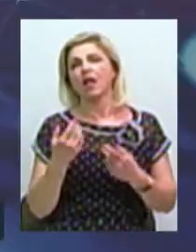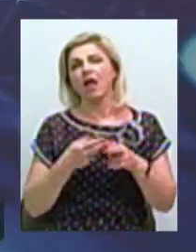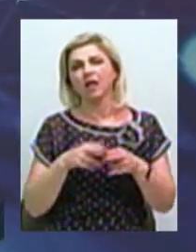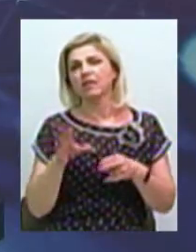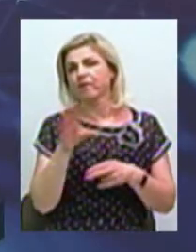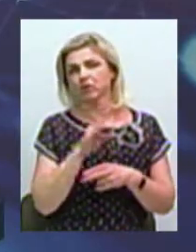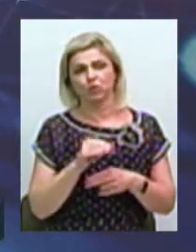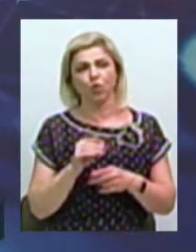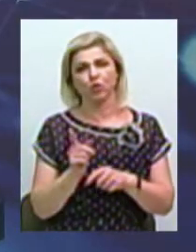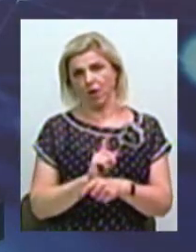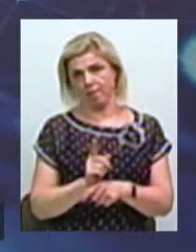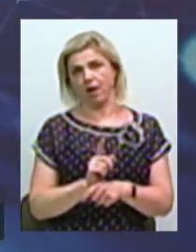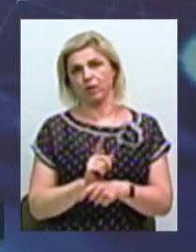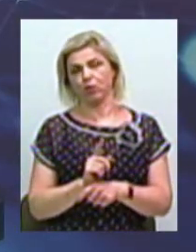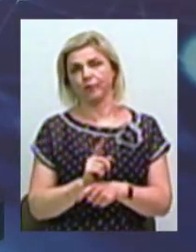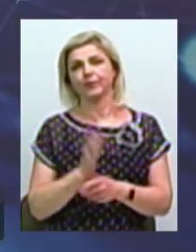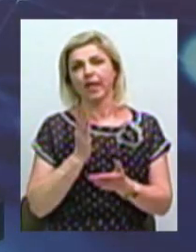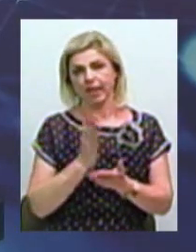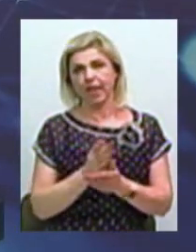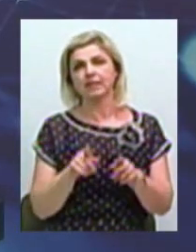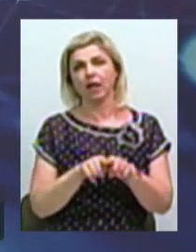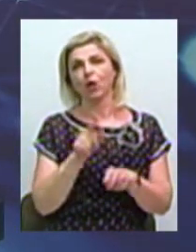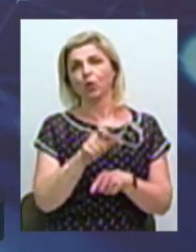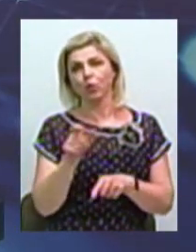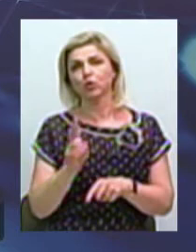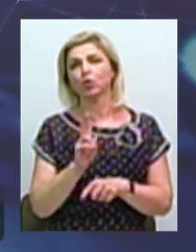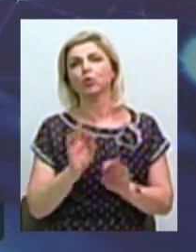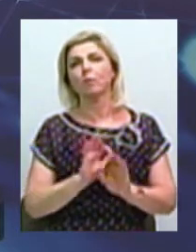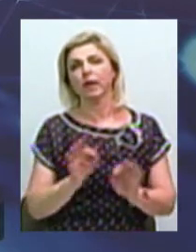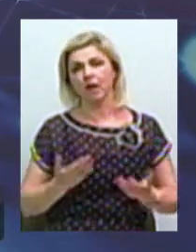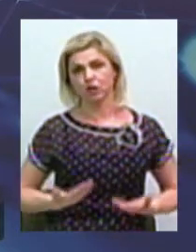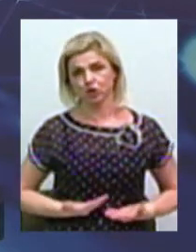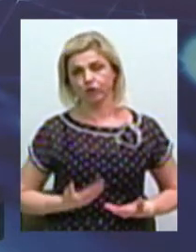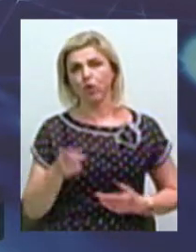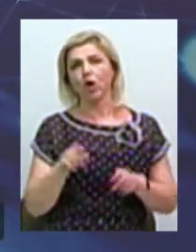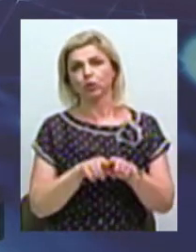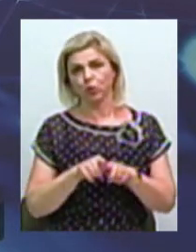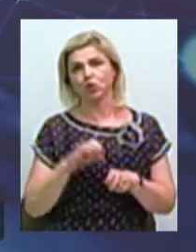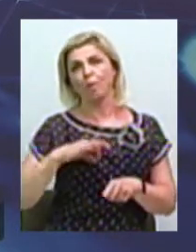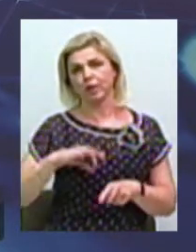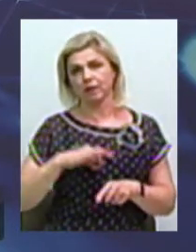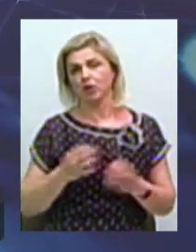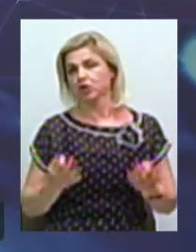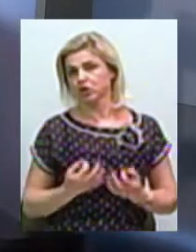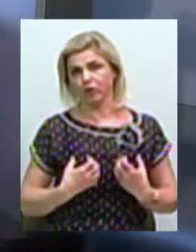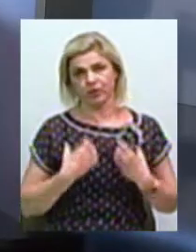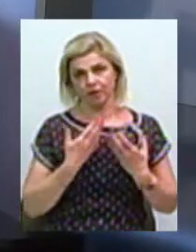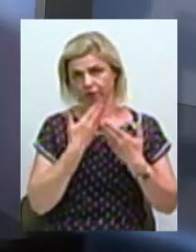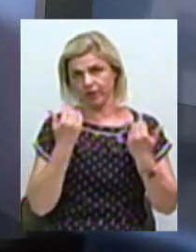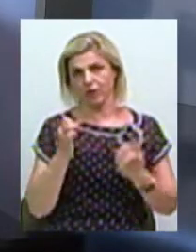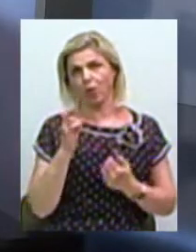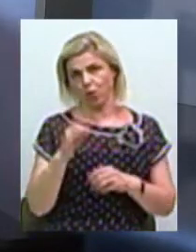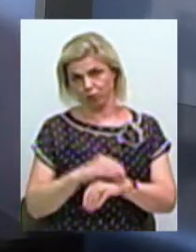все, ну, это нормально. Есть такие люди, которые прекрасно живут, и они тоже в употреблении. Здесь ничего страшного нету, он